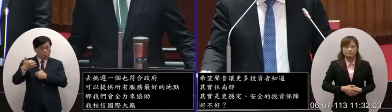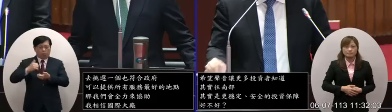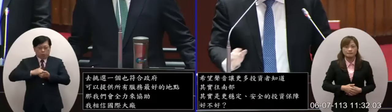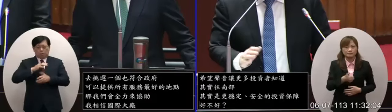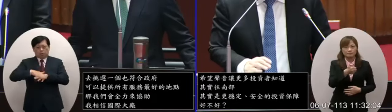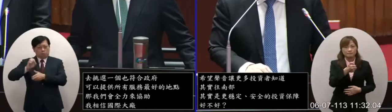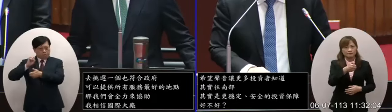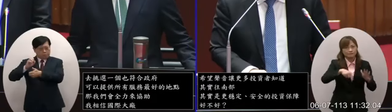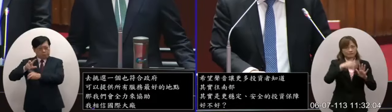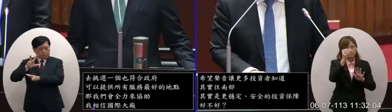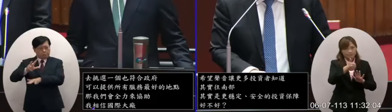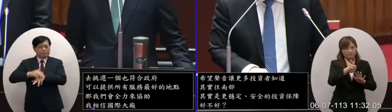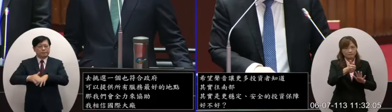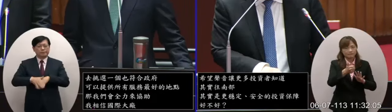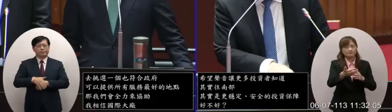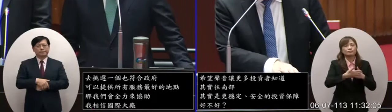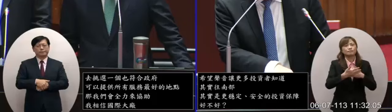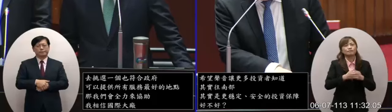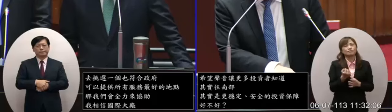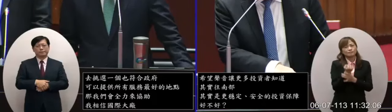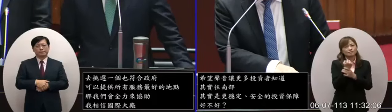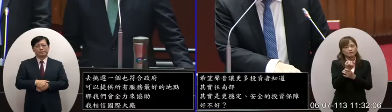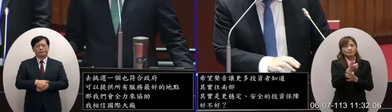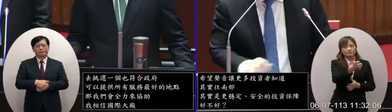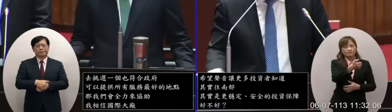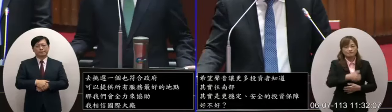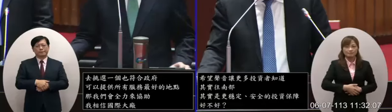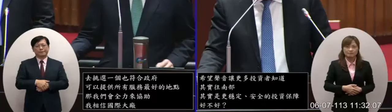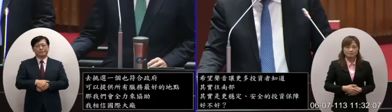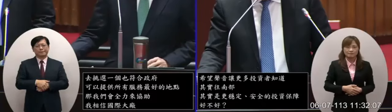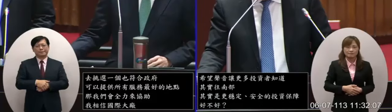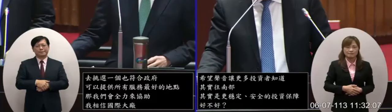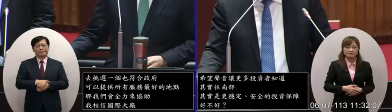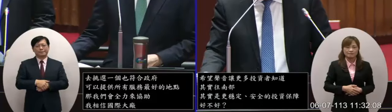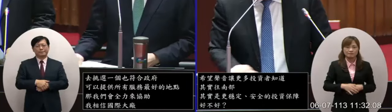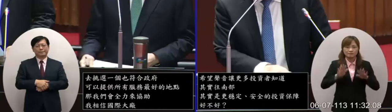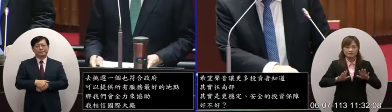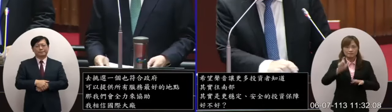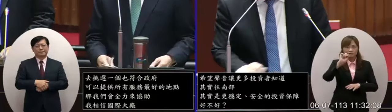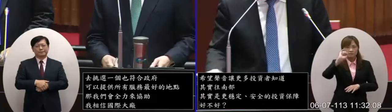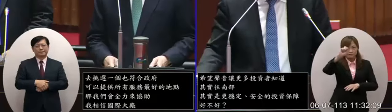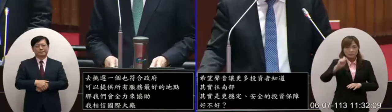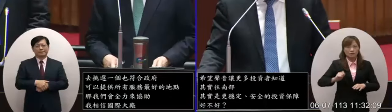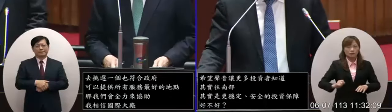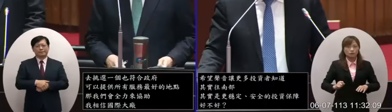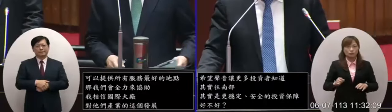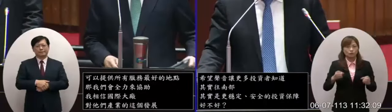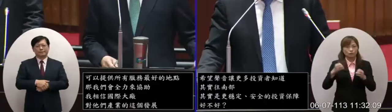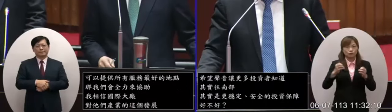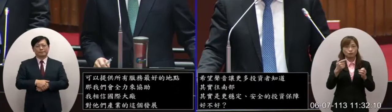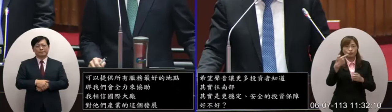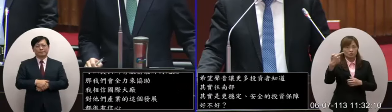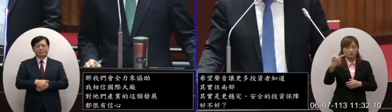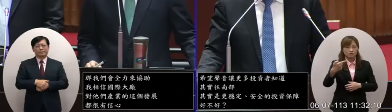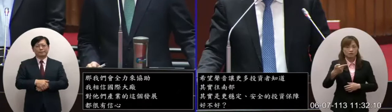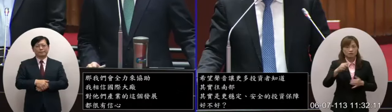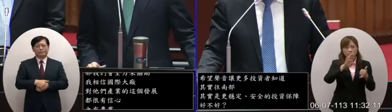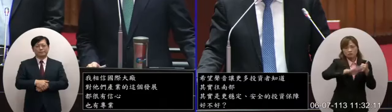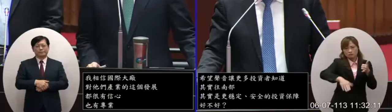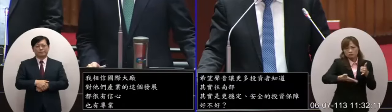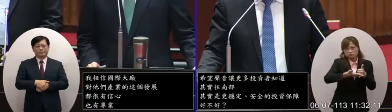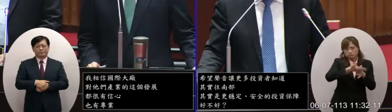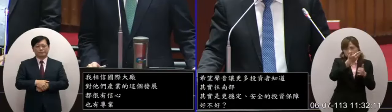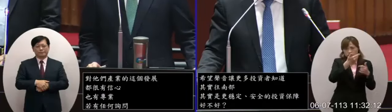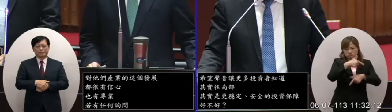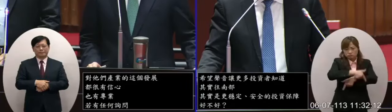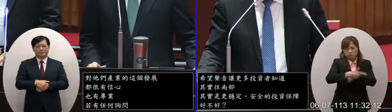提供他们 正确的资讯。谢谢院长，也请多多支持了哈。那再来就是现在的 AI 相当夯了哈。南北的部分，有可能都会有